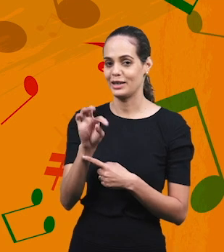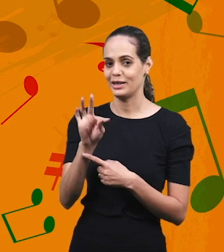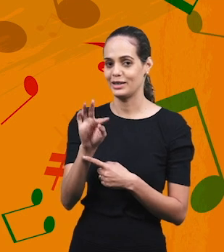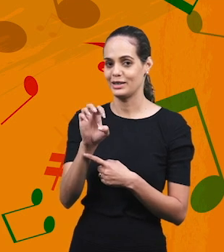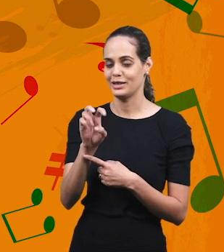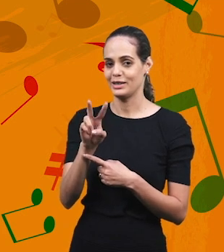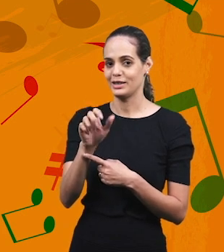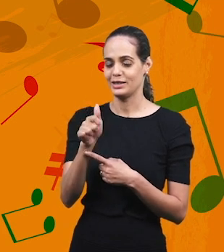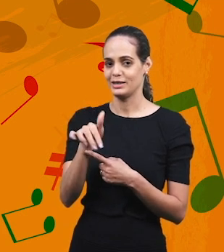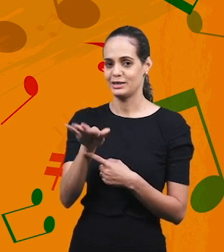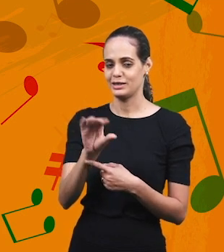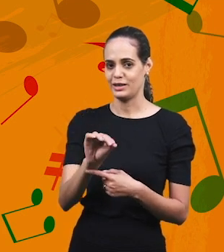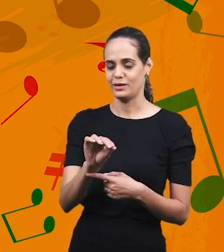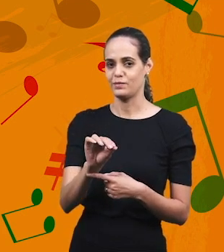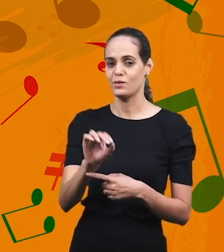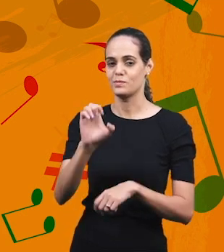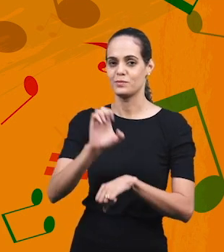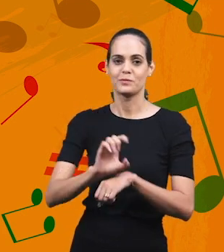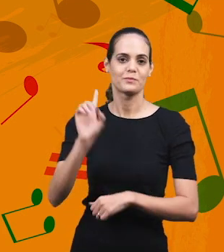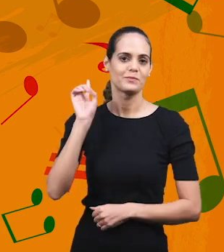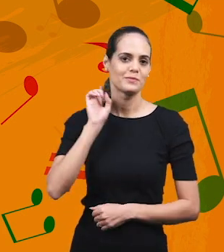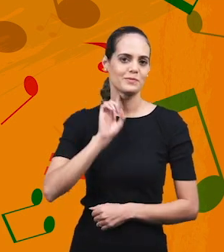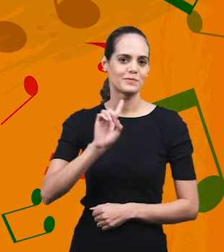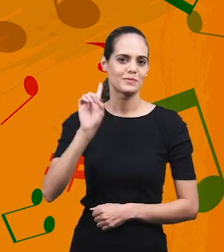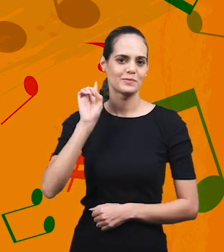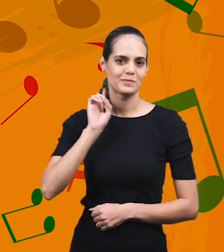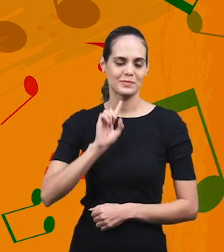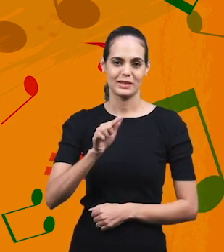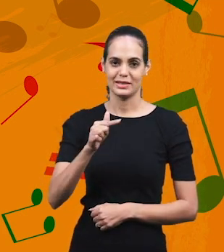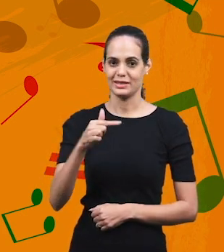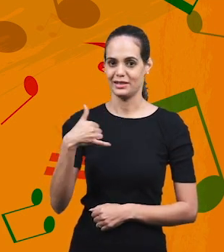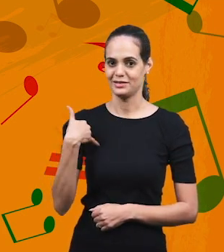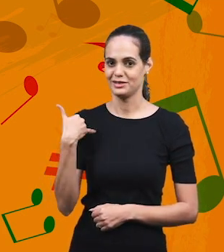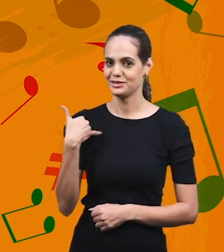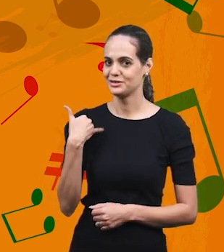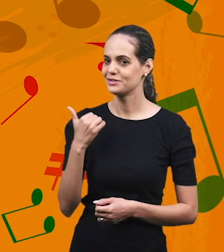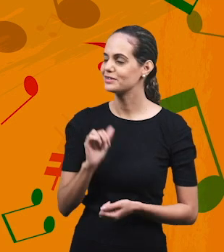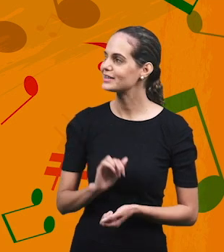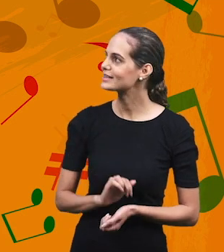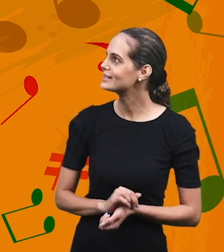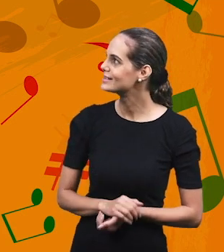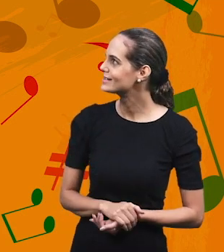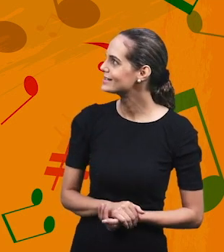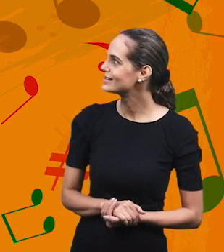Estevão tem 5 anos. Estevan a 5 ans, de Belo Horizonte, Minas Gerais.